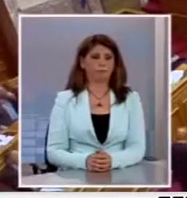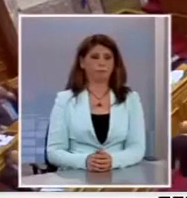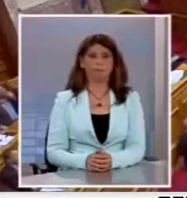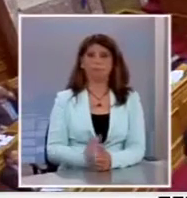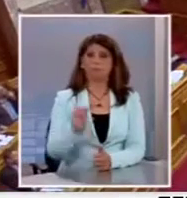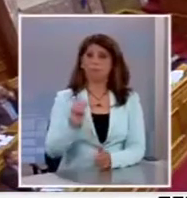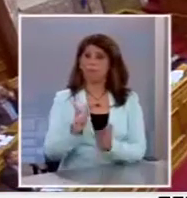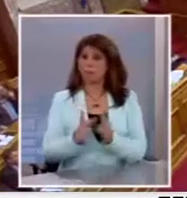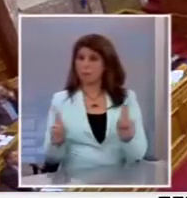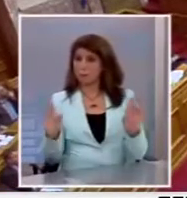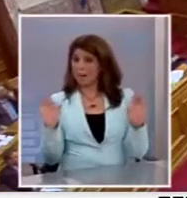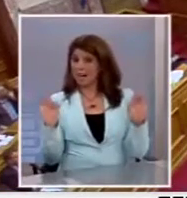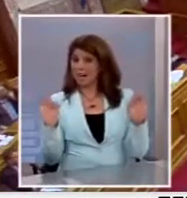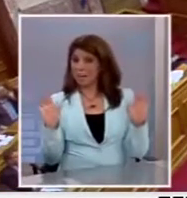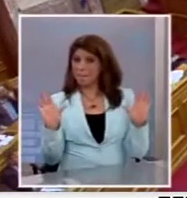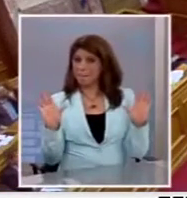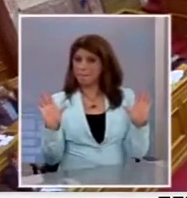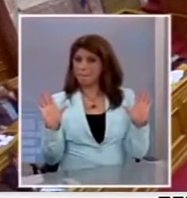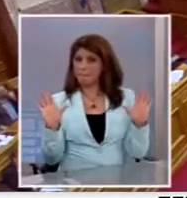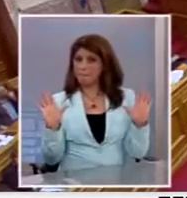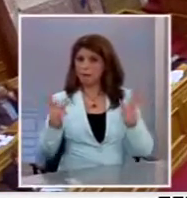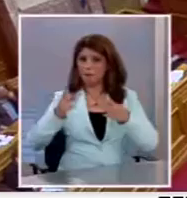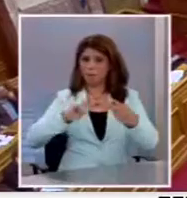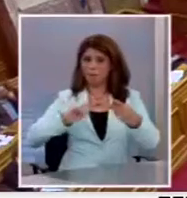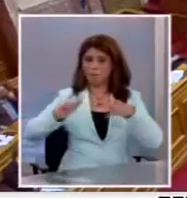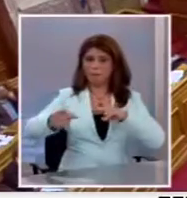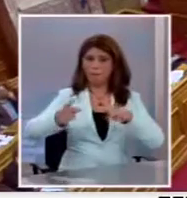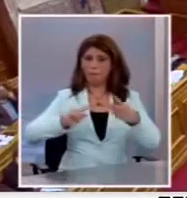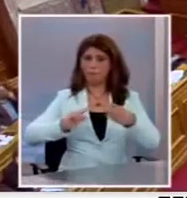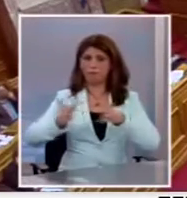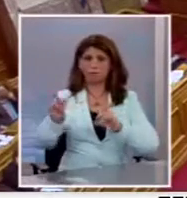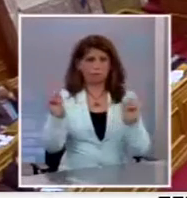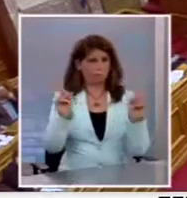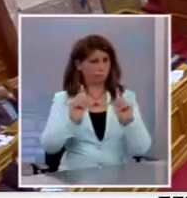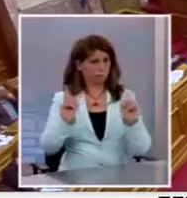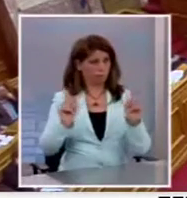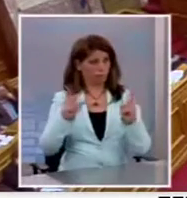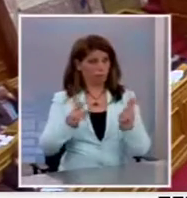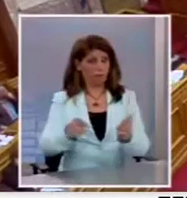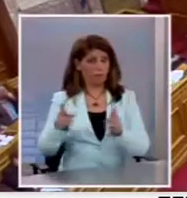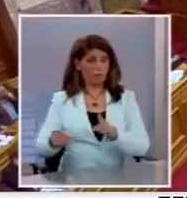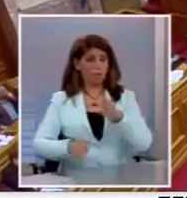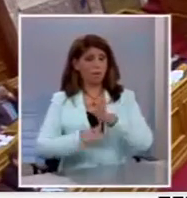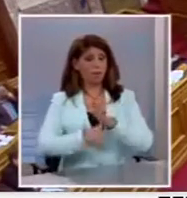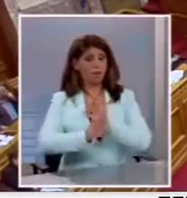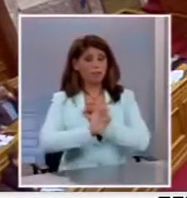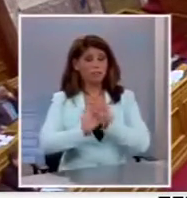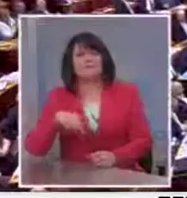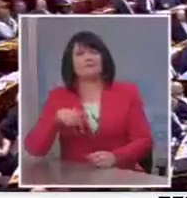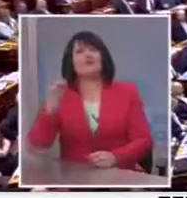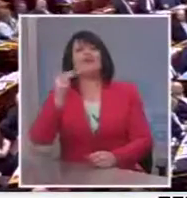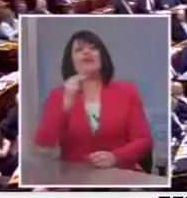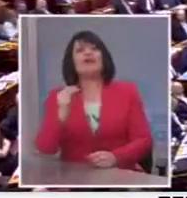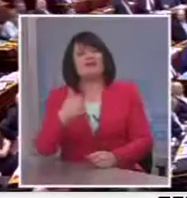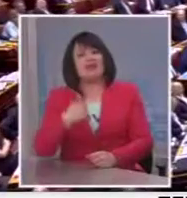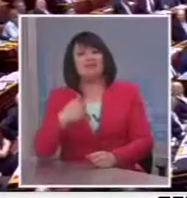άρθρο 38, που προβλέπει την παράταση του αγγελιώσιμου για 3 μήνες μέχρι την 1η Αυγούστου, προκειμένου να βρεθούν αντισταθμιστικά μέτρα.